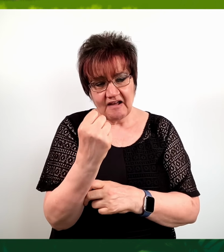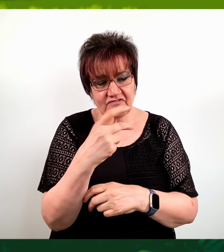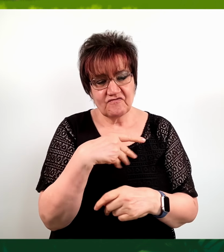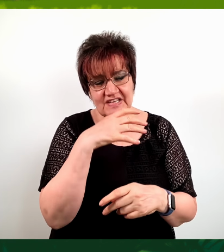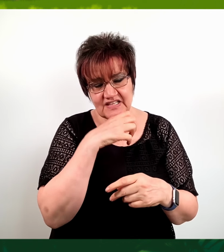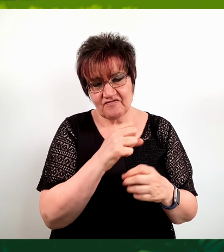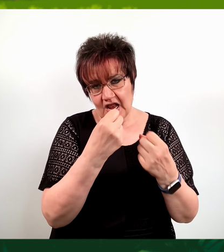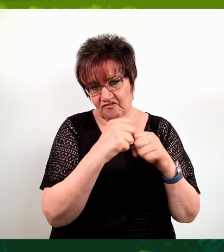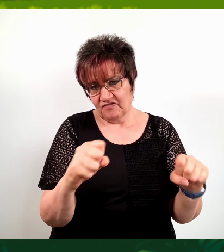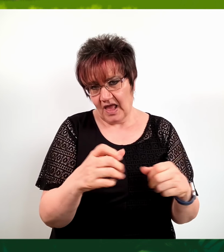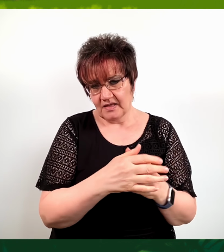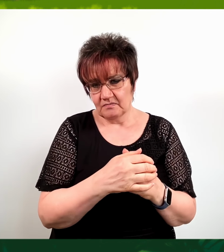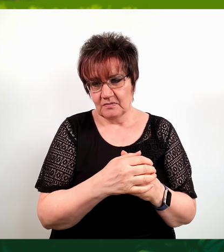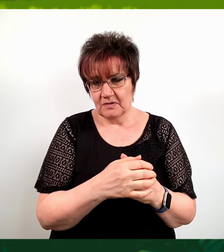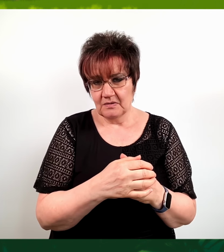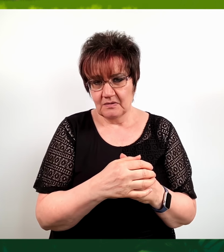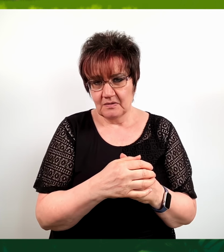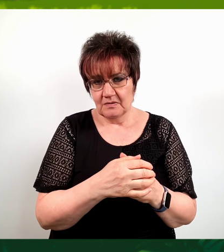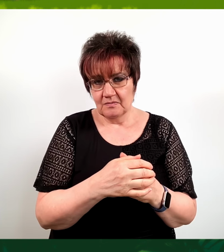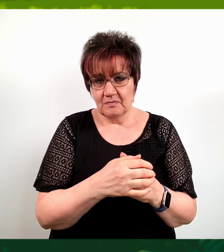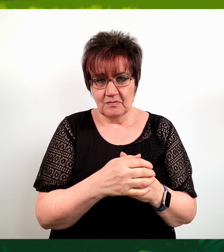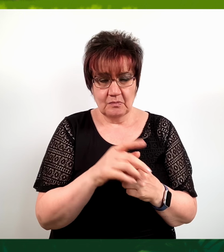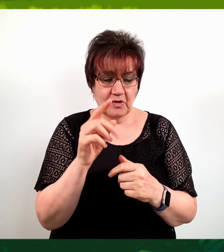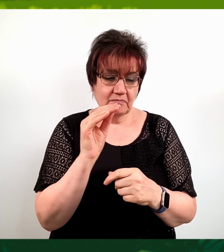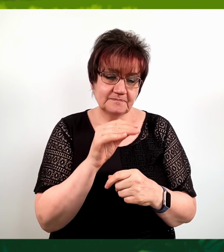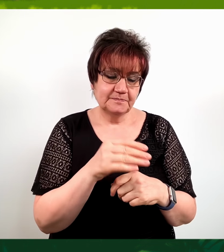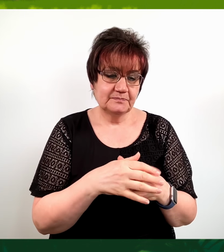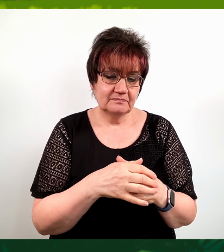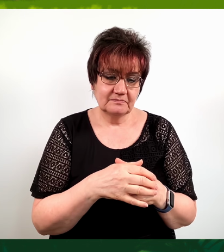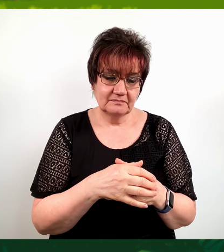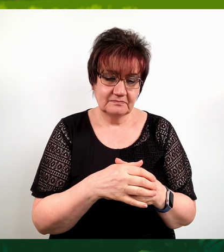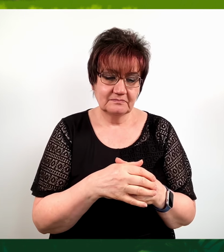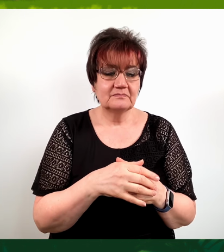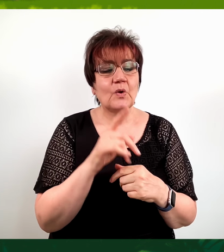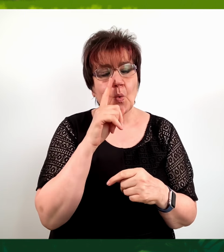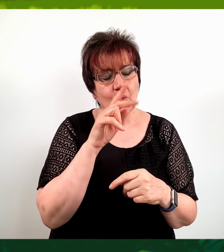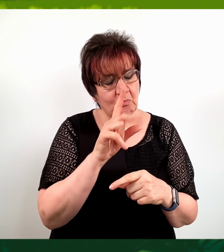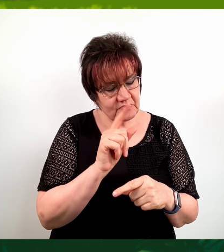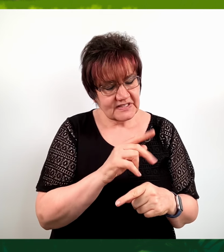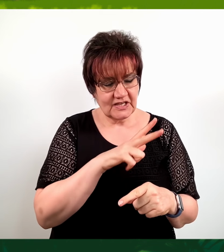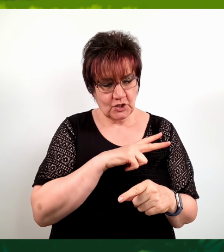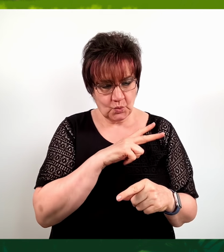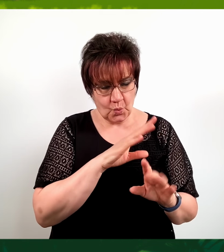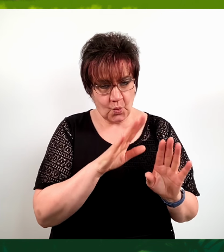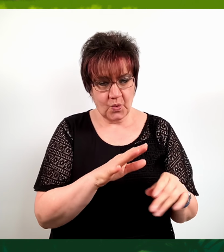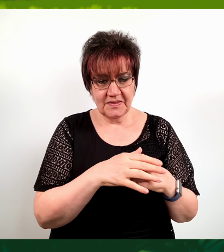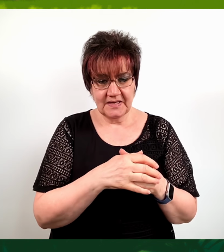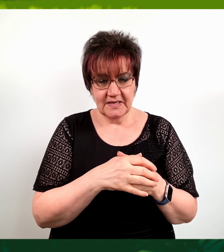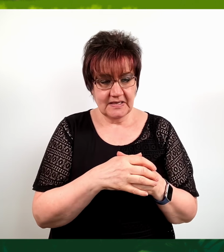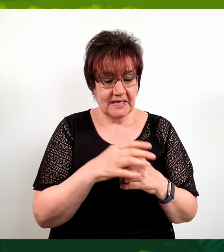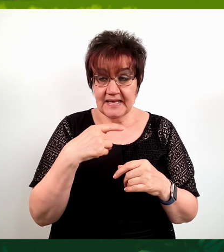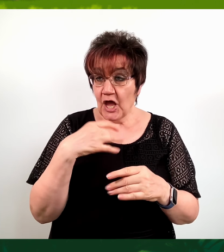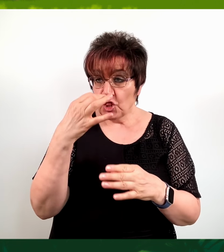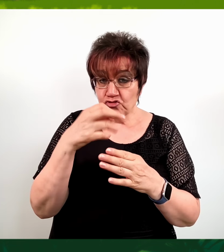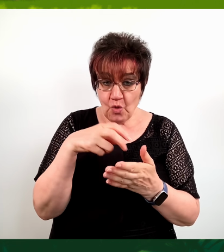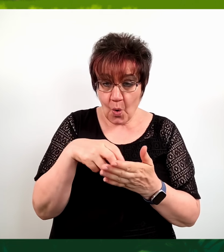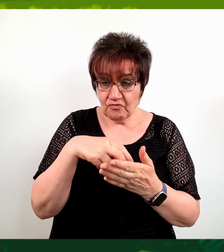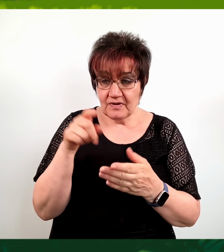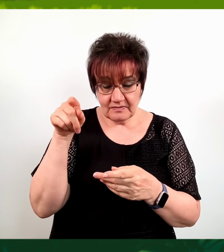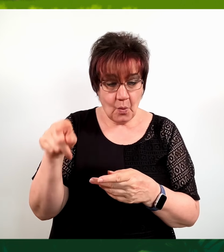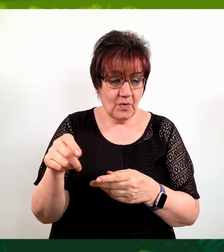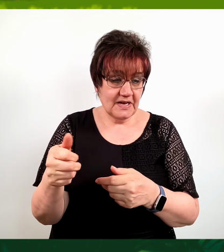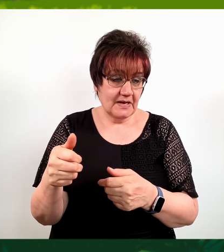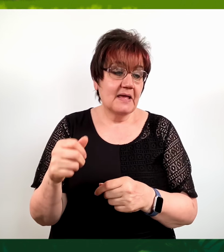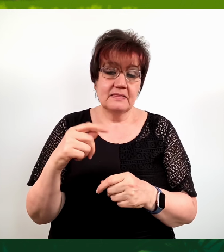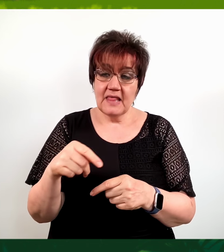alleine den Zwerg zu befreien. So sagte sie, »Habe noch etwas Geduld, Zwerg. Ich werde ins Dorf gehen